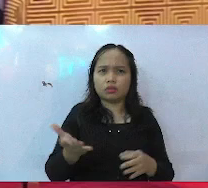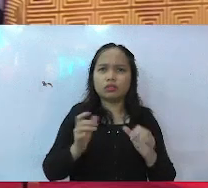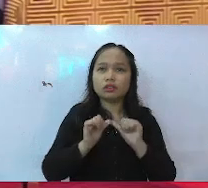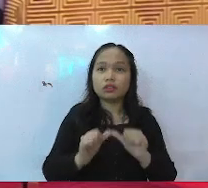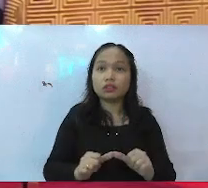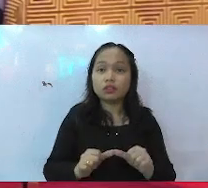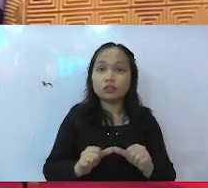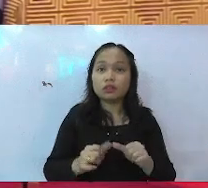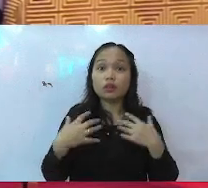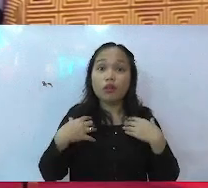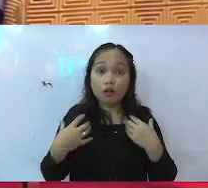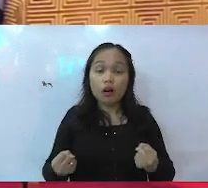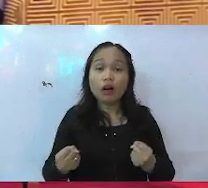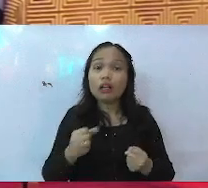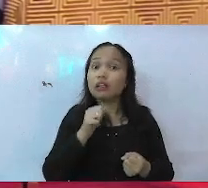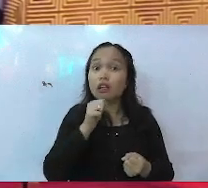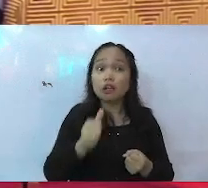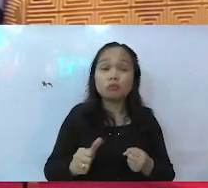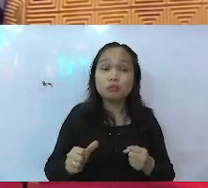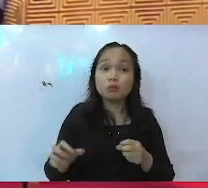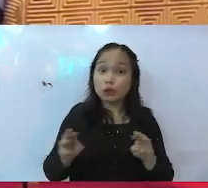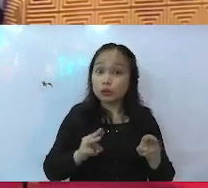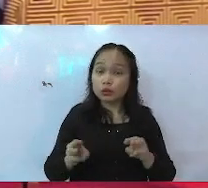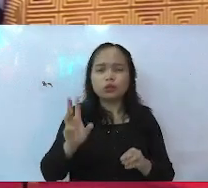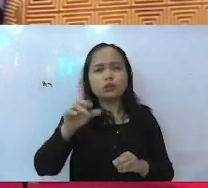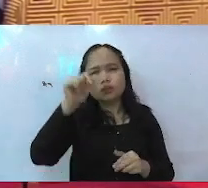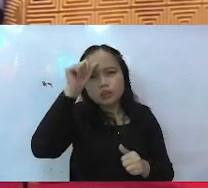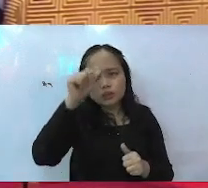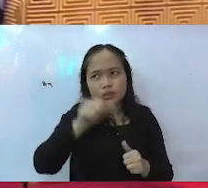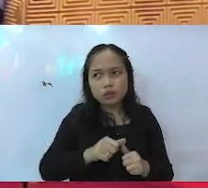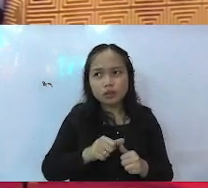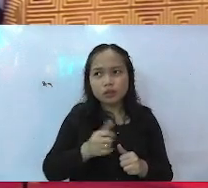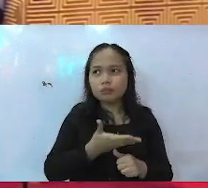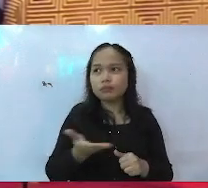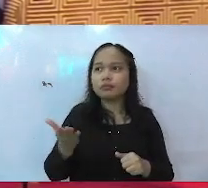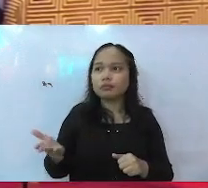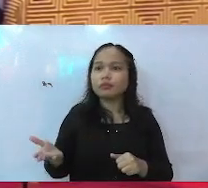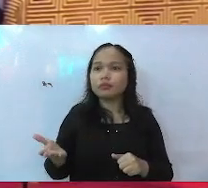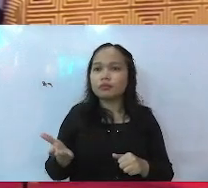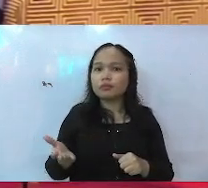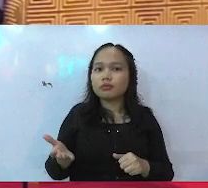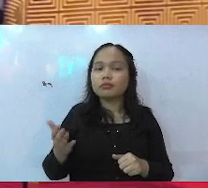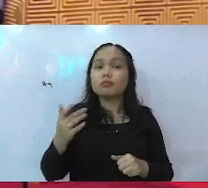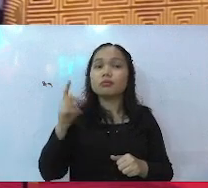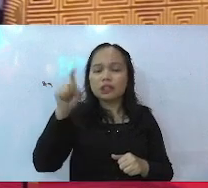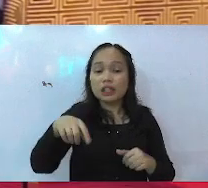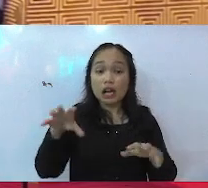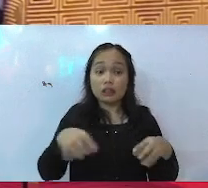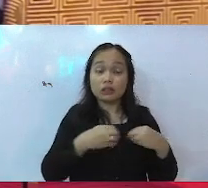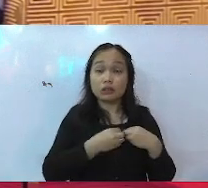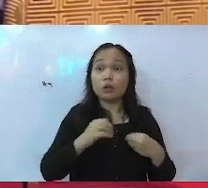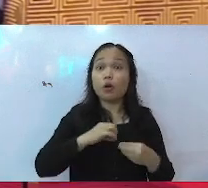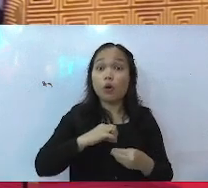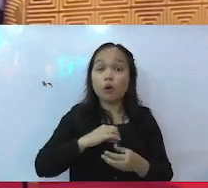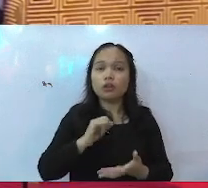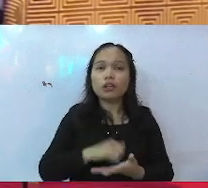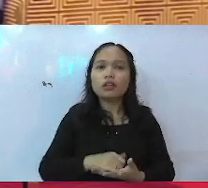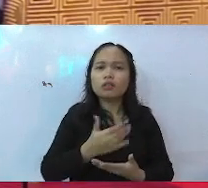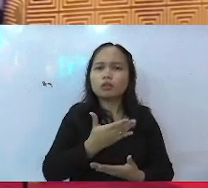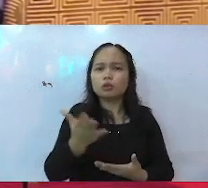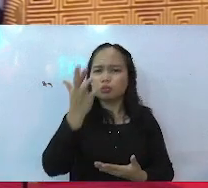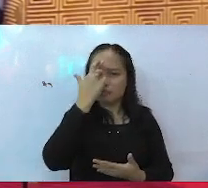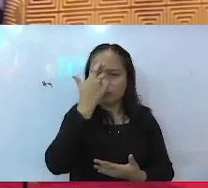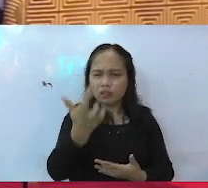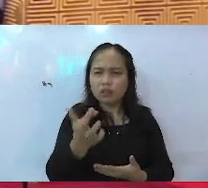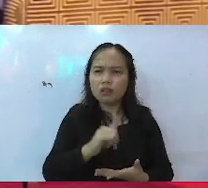at pagiging unmovable ninyo tandaan ninyo magkaroon kayo sa sarili ninyo ng pagkakataon na ma-realize